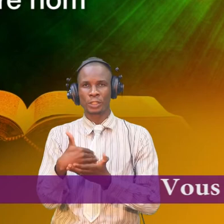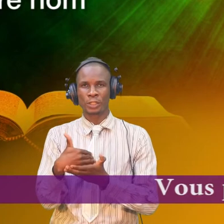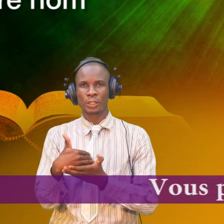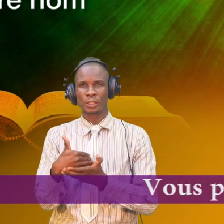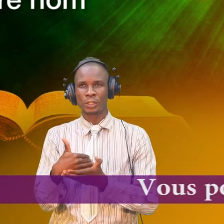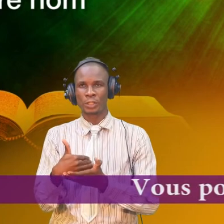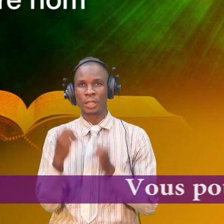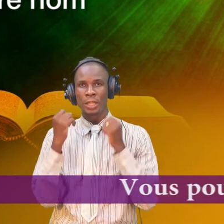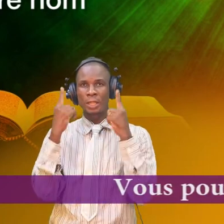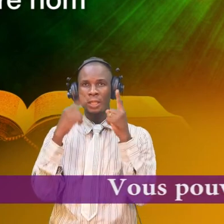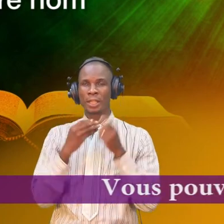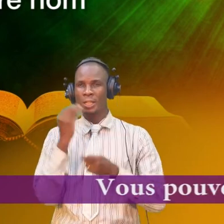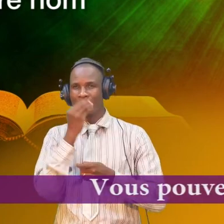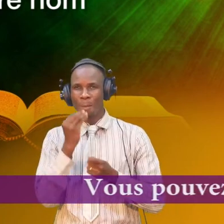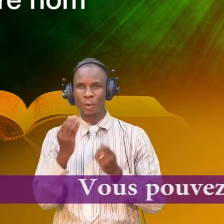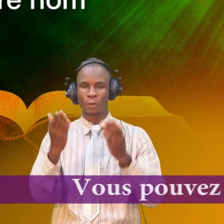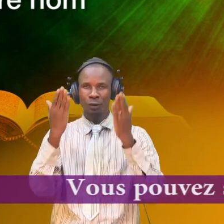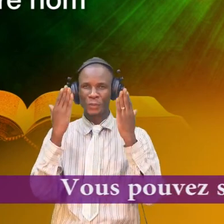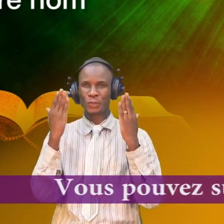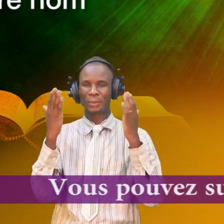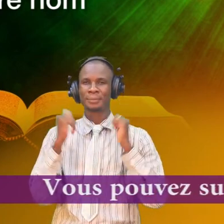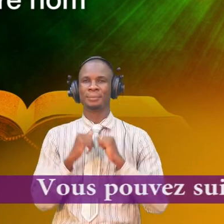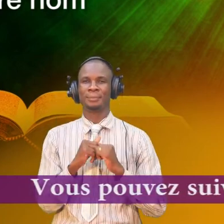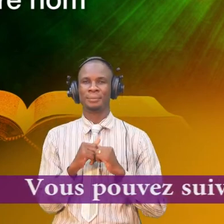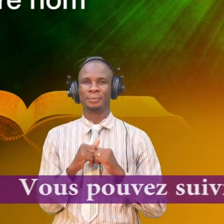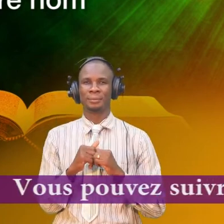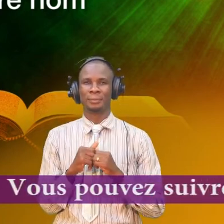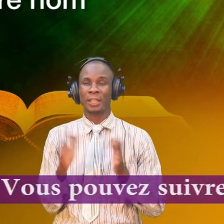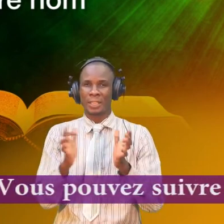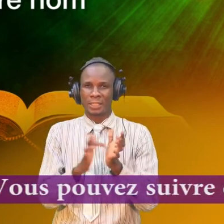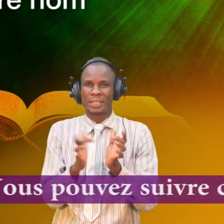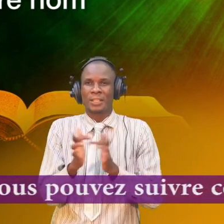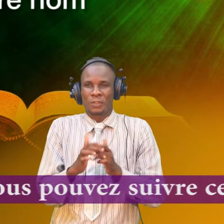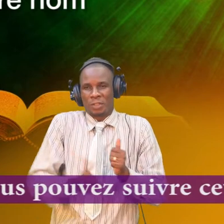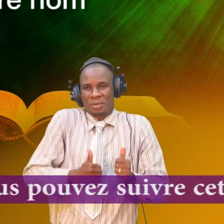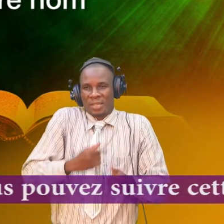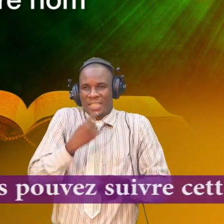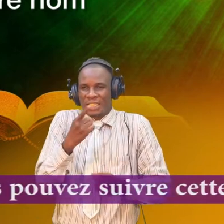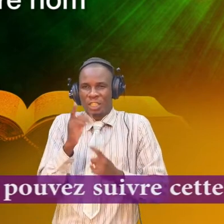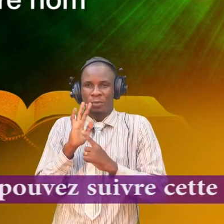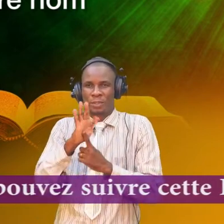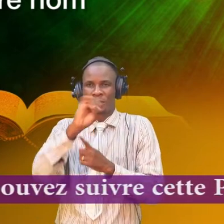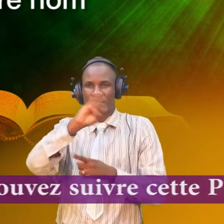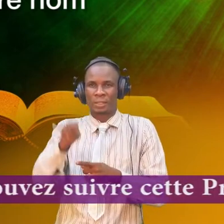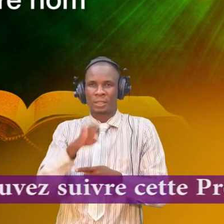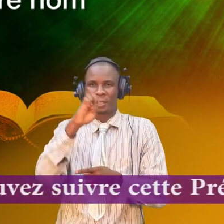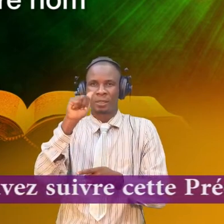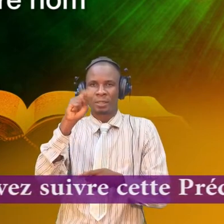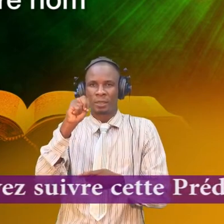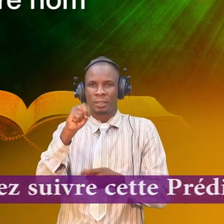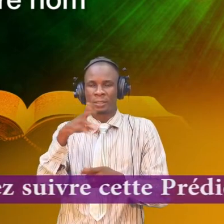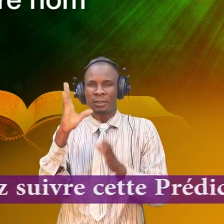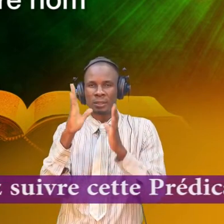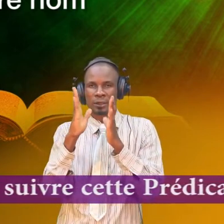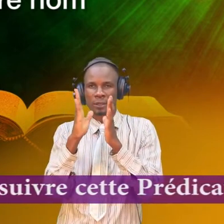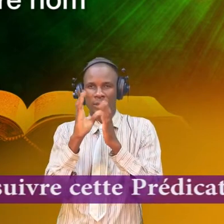wala hakuna wokovu katika mwingine awaye yote, kwa maana hapana jina jingine chini ya mbingu